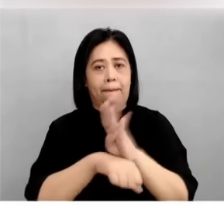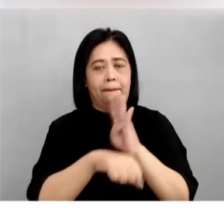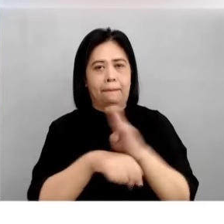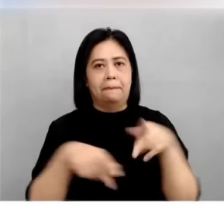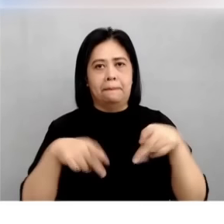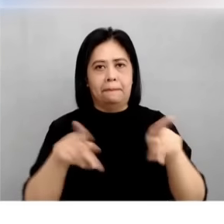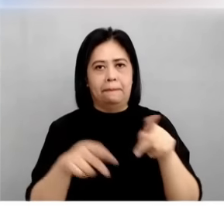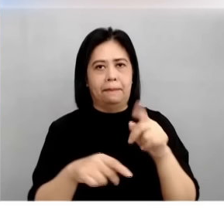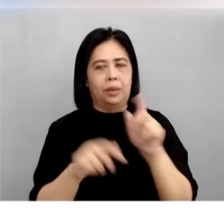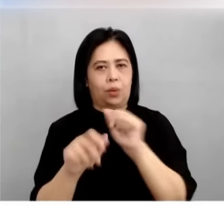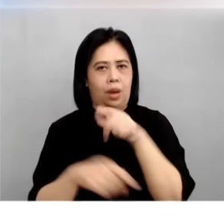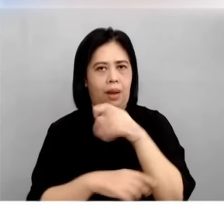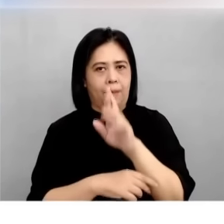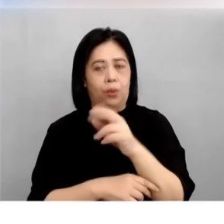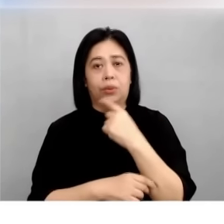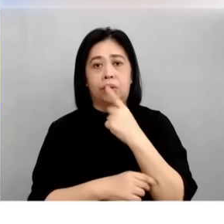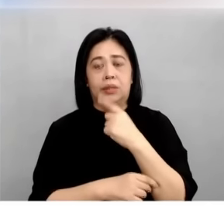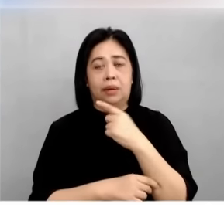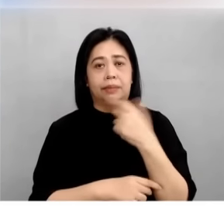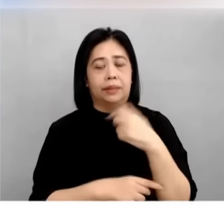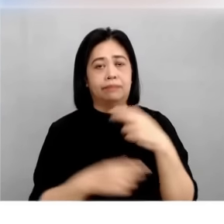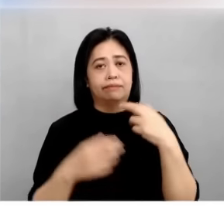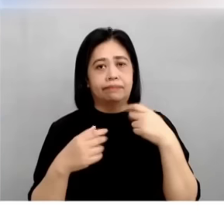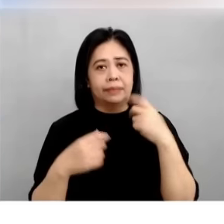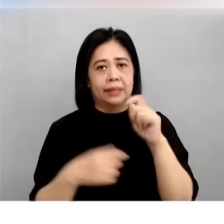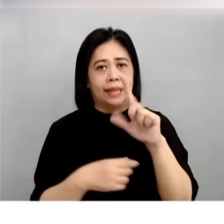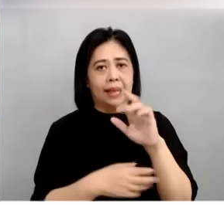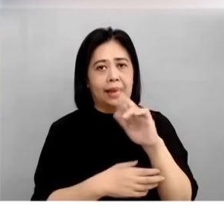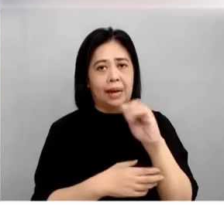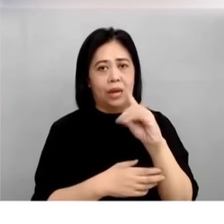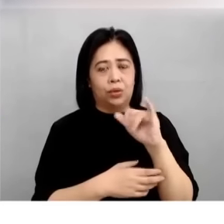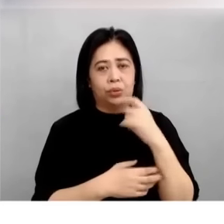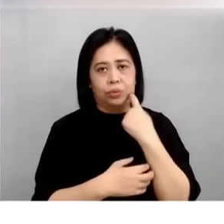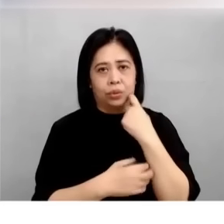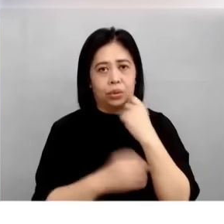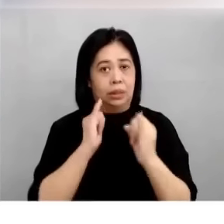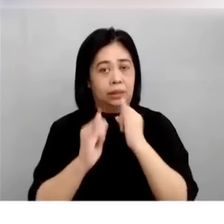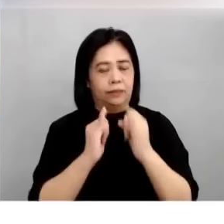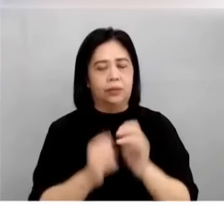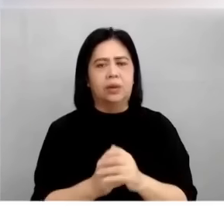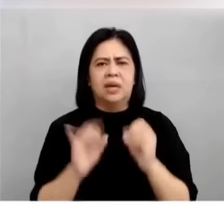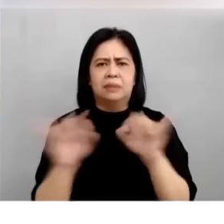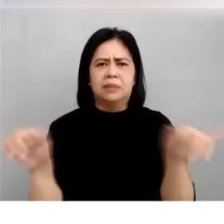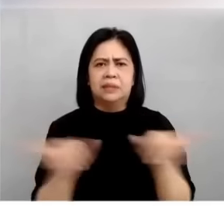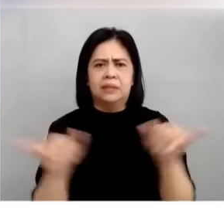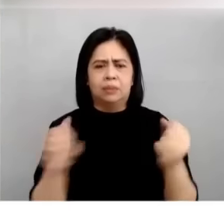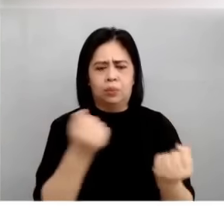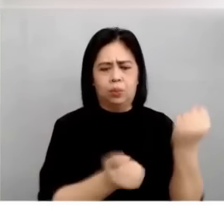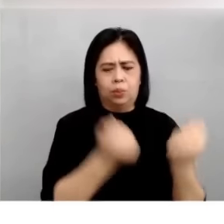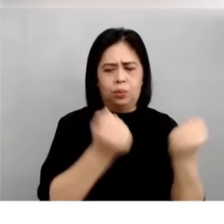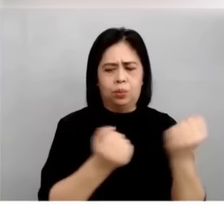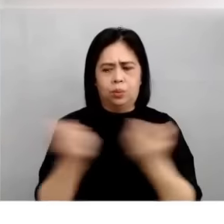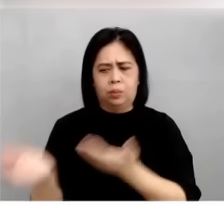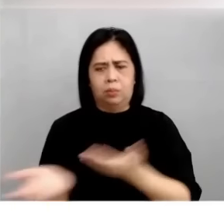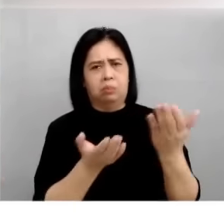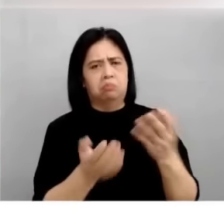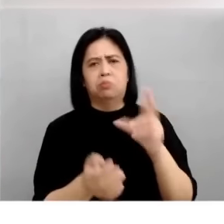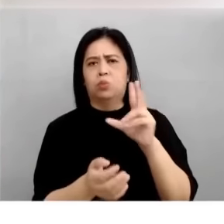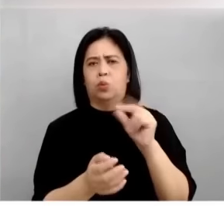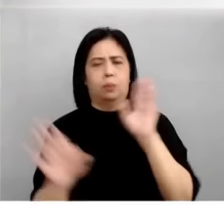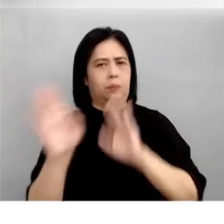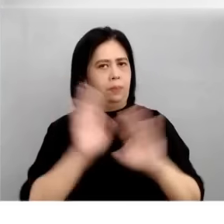ng APOR. Sabi sa teleradyo ni PNP Chief Guillermo Eliazar, kung parehas naman umanong APOR ang driver at ihahatid, walaan niyang